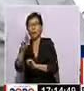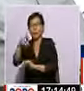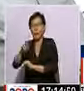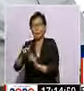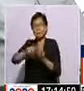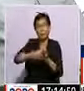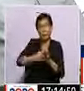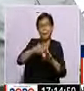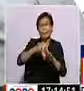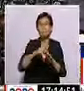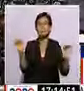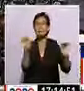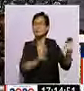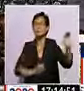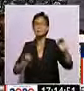Pendidikan